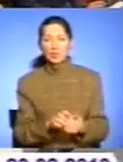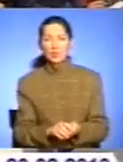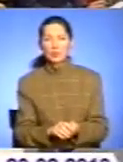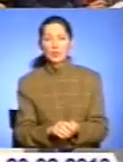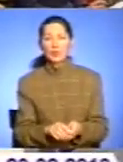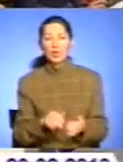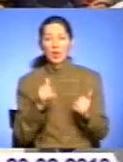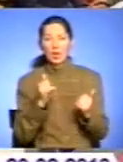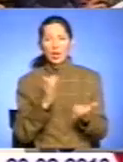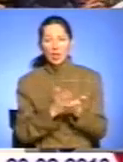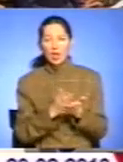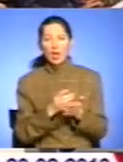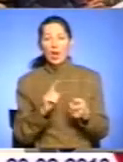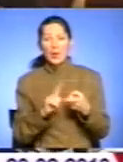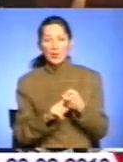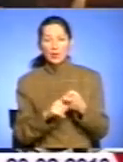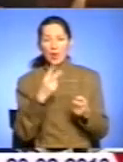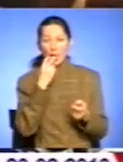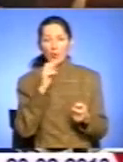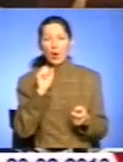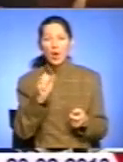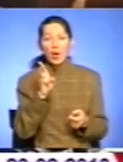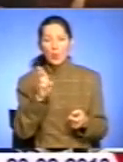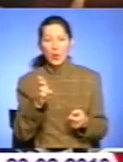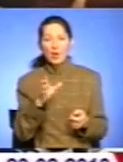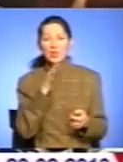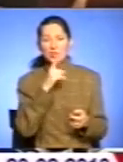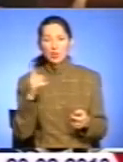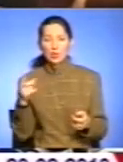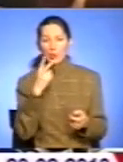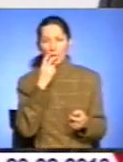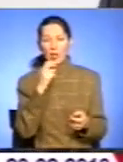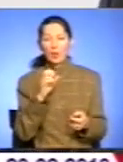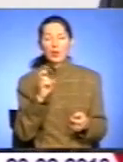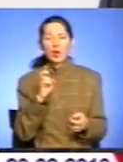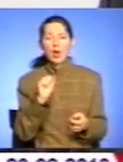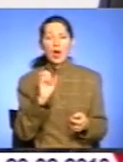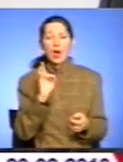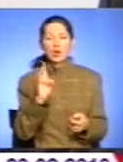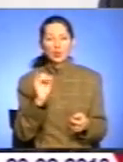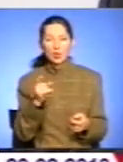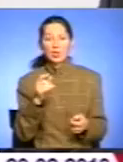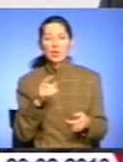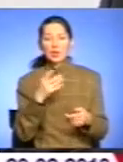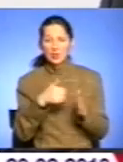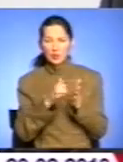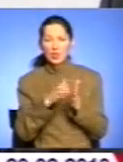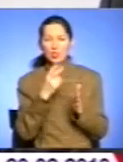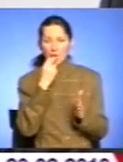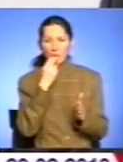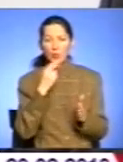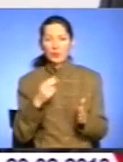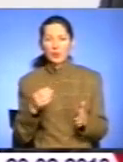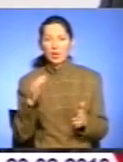Краєм циркулюють віруси грипу А, Б, сезонного грипу H1N1, свинячого грипу. В Карпатті зареєстровано